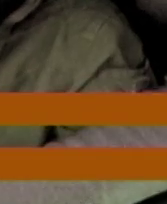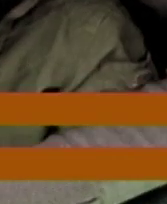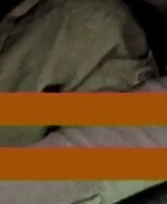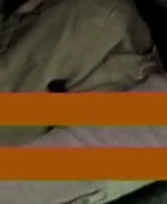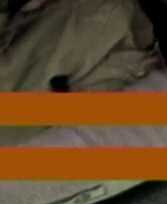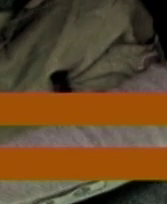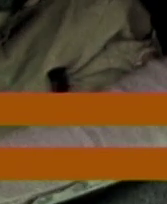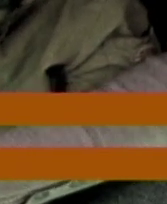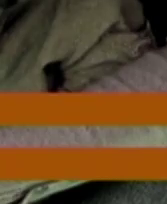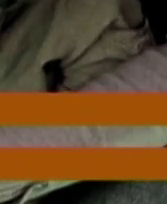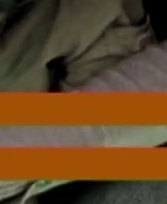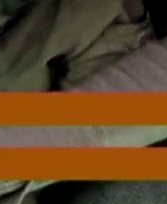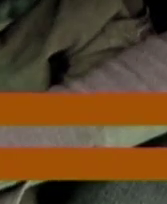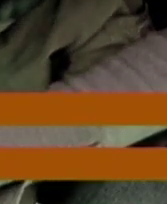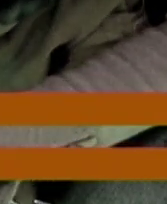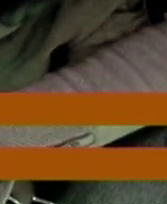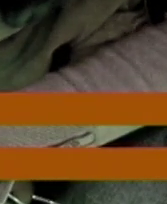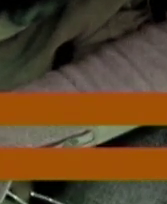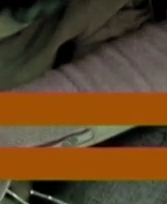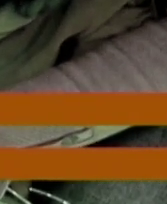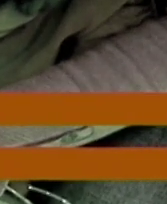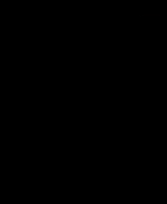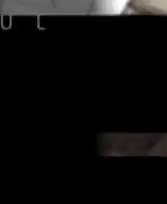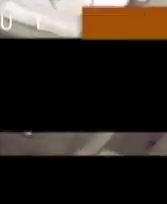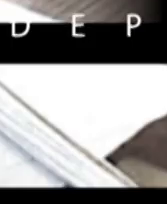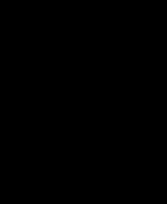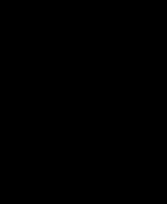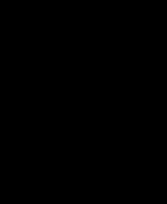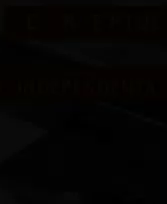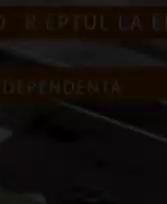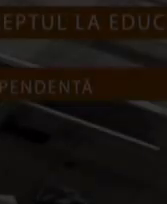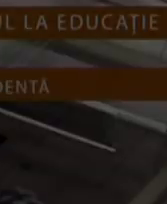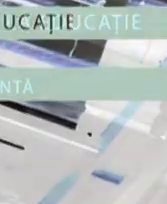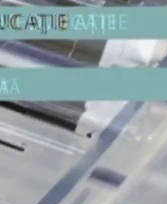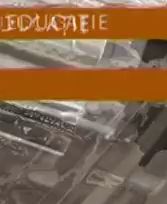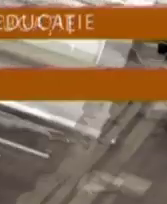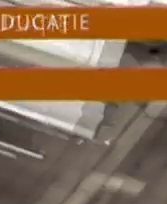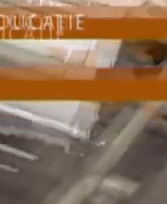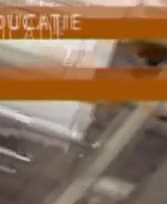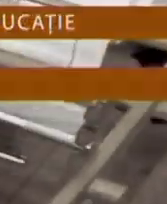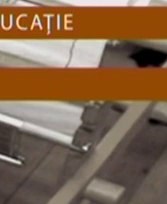Pentru egalitate de șanse, copiii cu dizabilități au dreptul să învețe în orice școală.